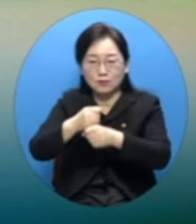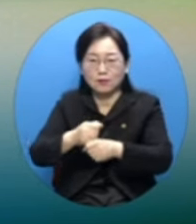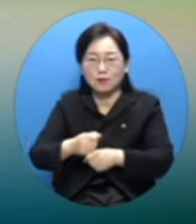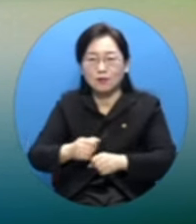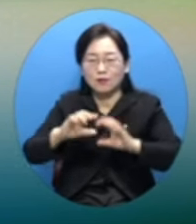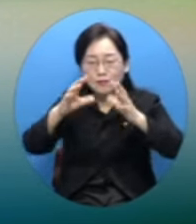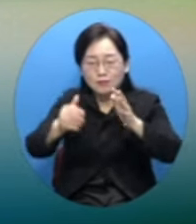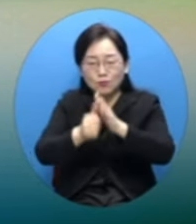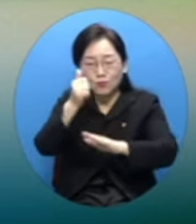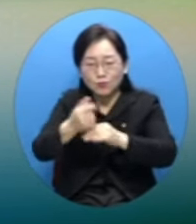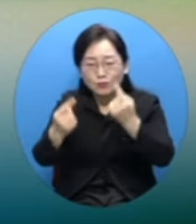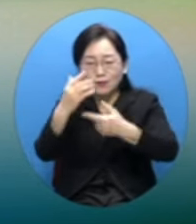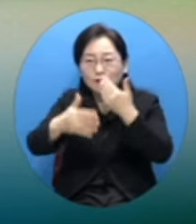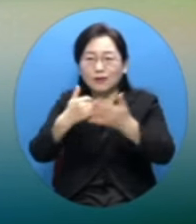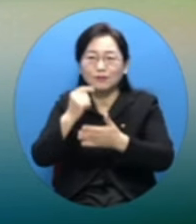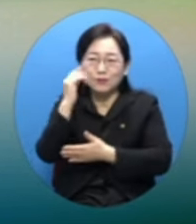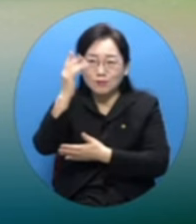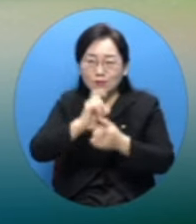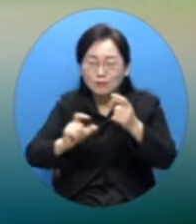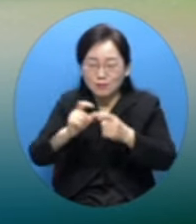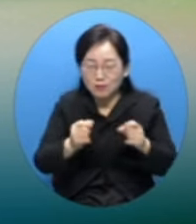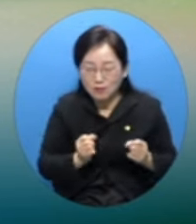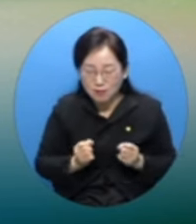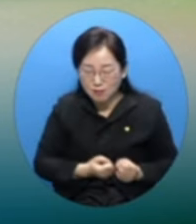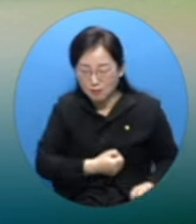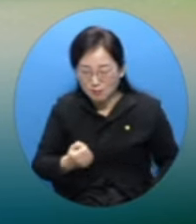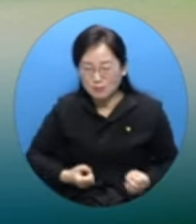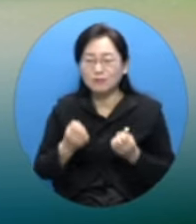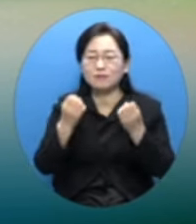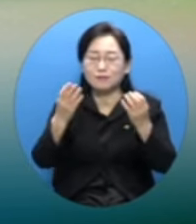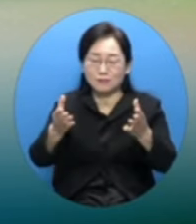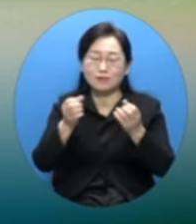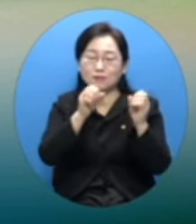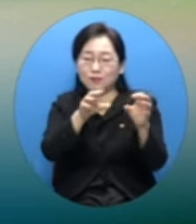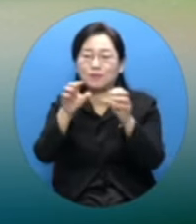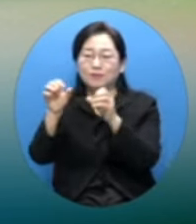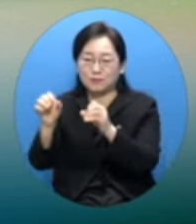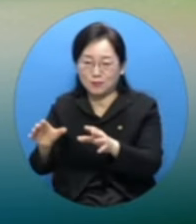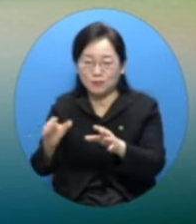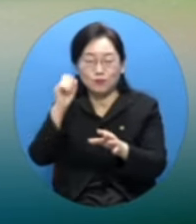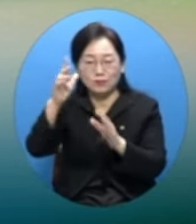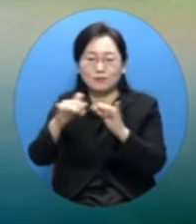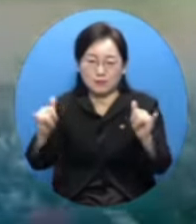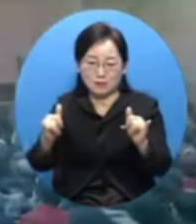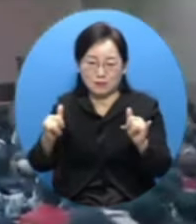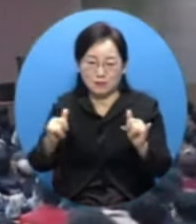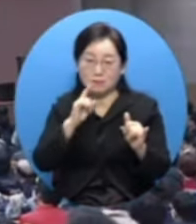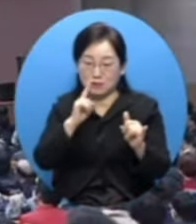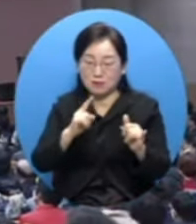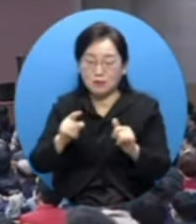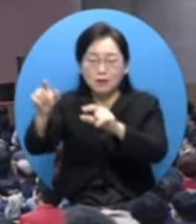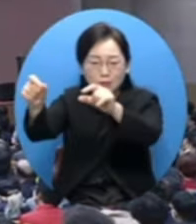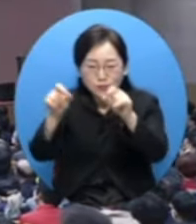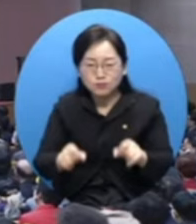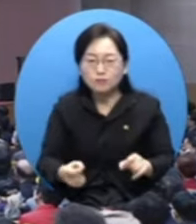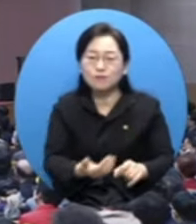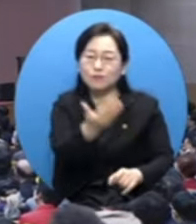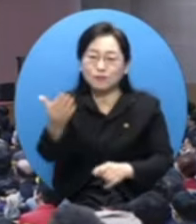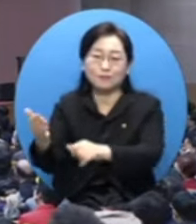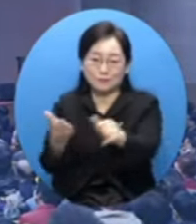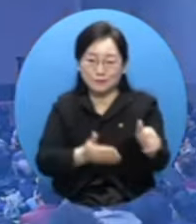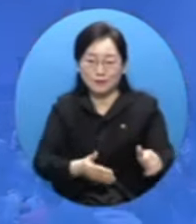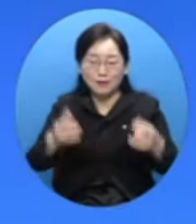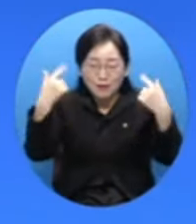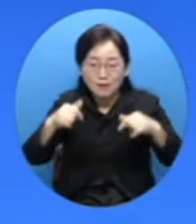더 위대함을 나타내는 한 사람이 있다. 여러분의 삶이 그 같은 삶이 되기를 바랍니다. 매 순간순간